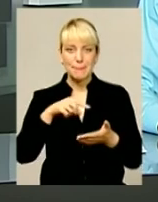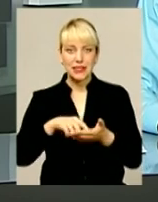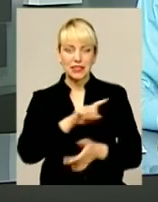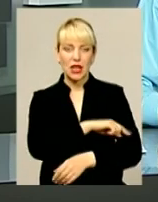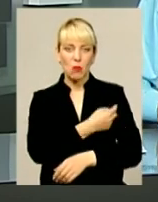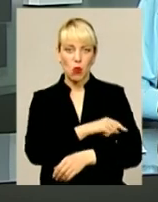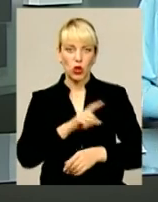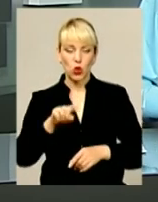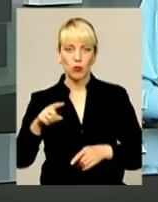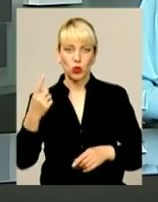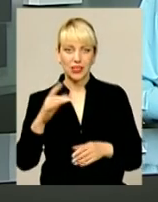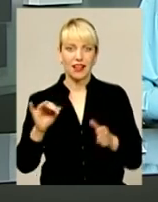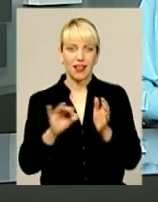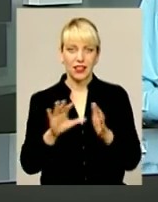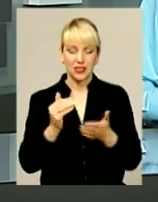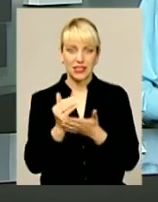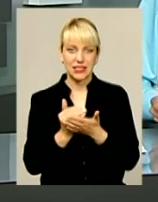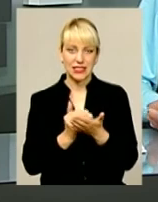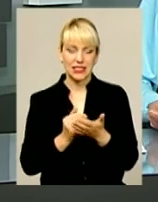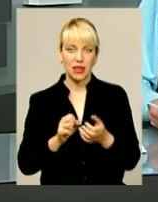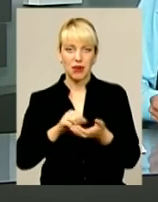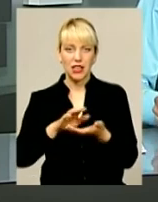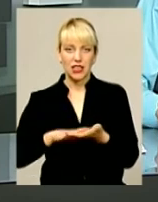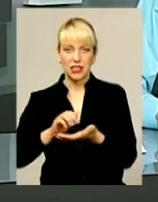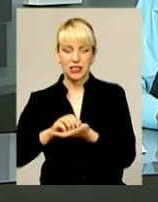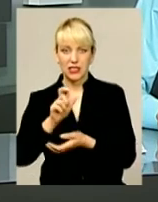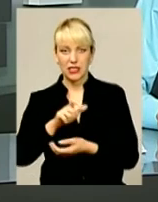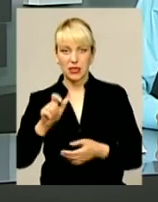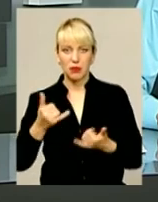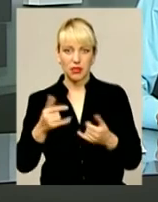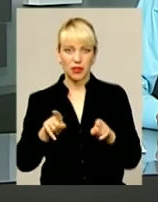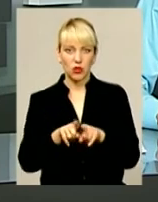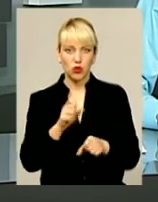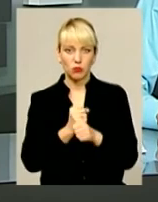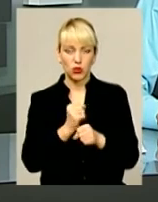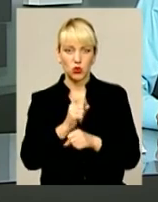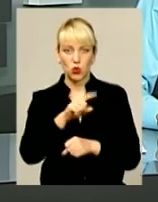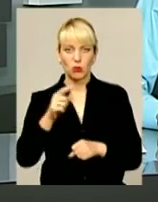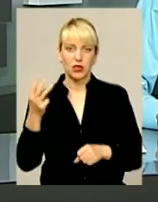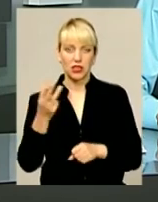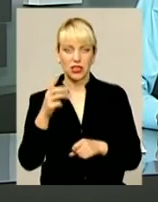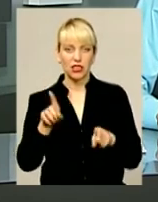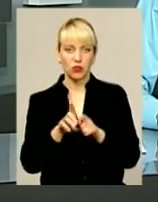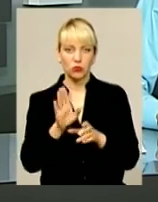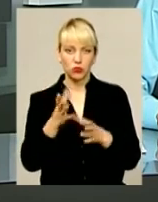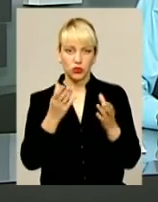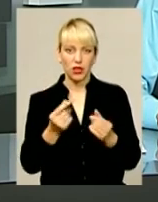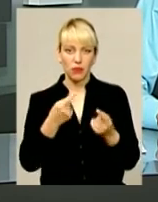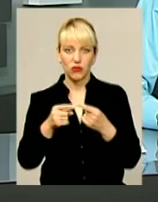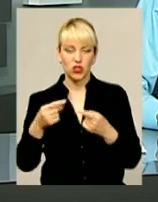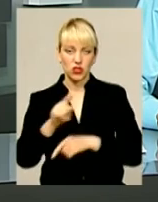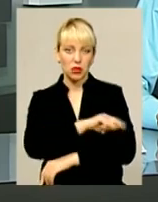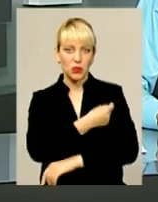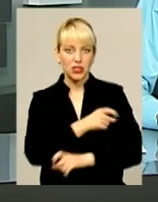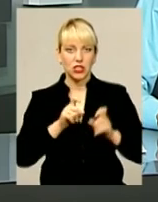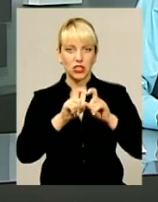електронна система реєстрації пацієнтів. Нині вона діє також у поліклініці номер три та вже днями запрацює у інших медичних